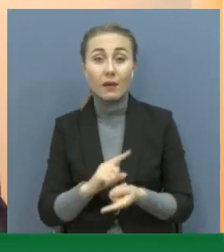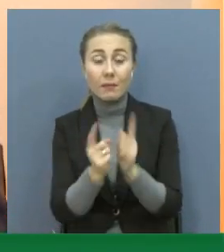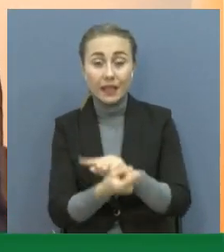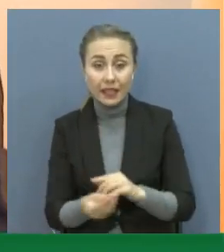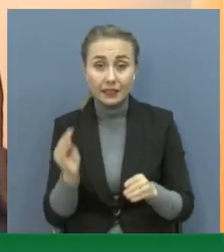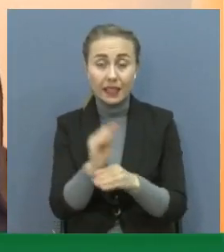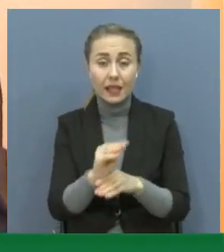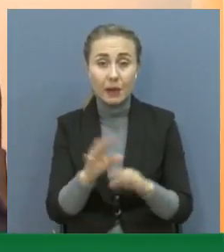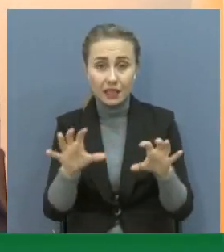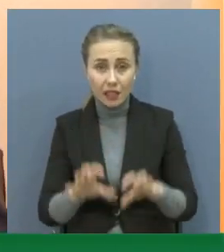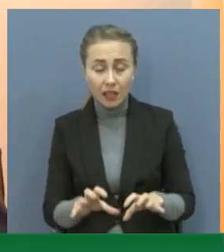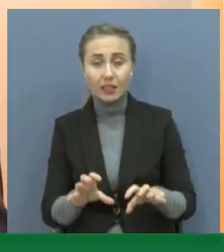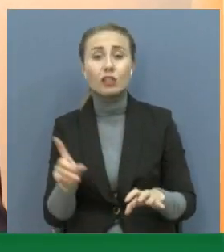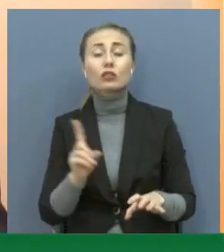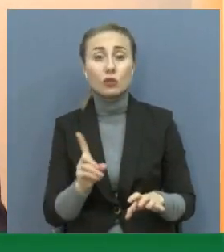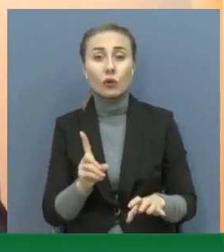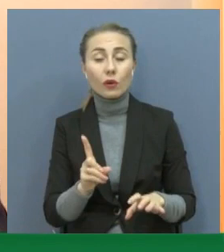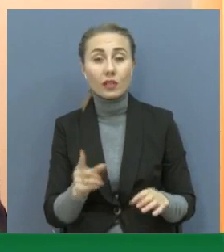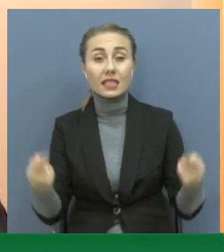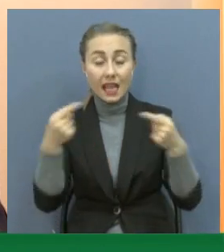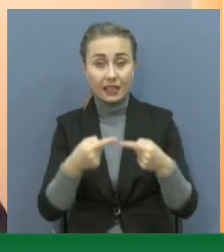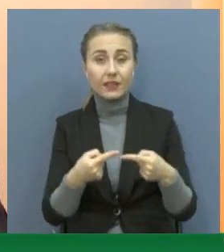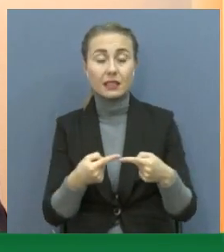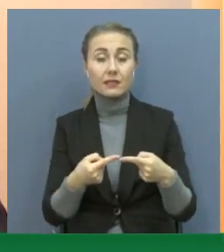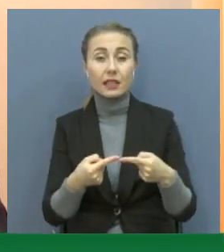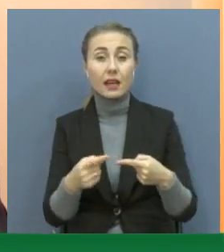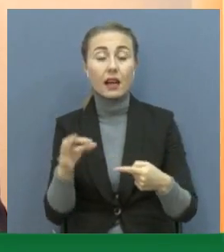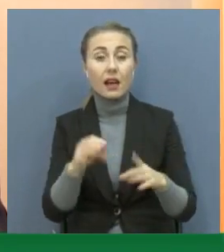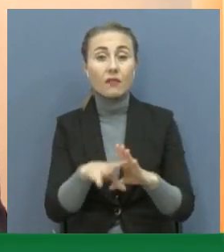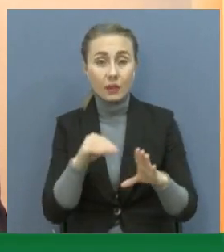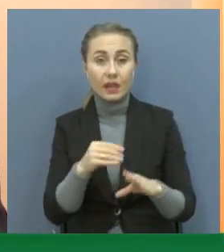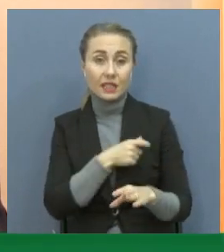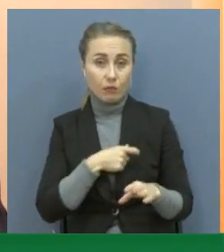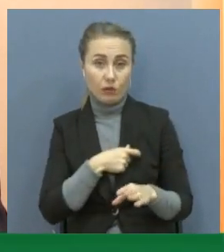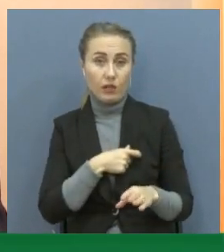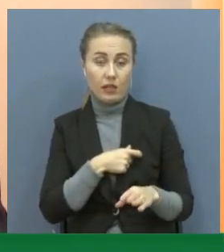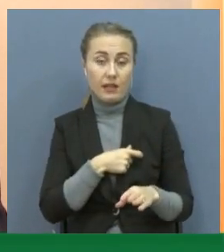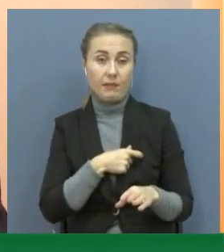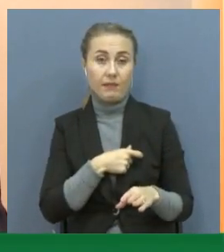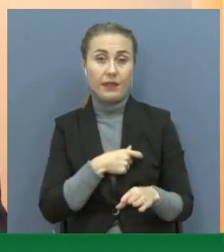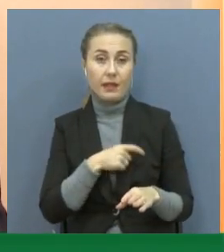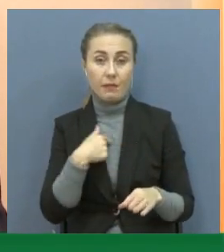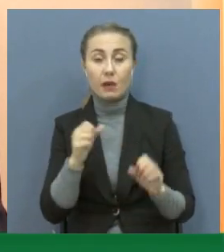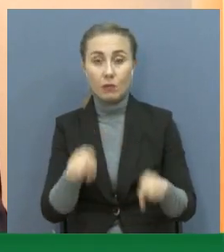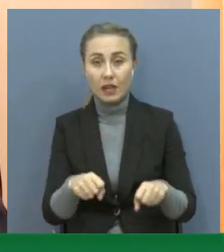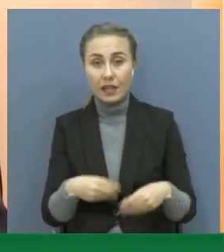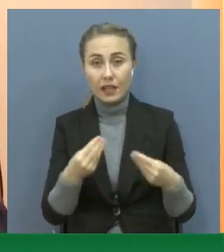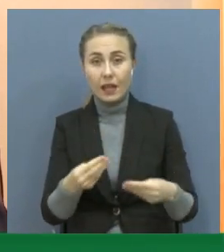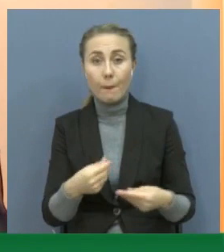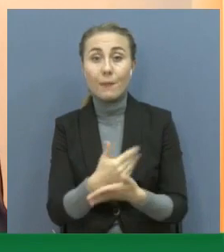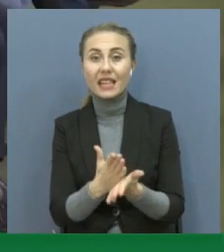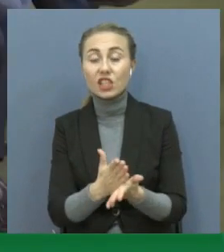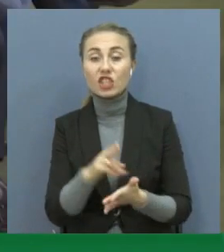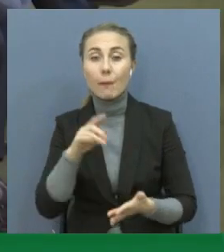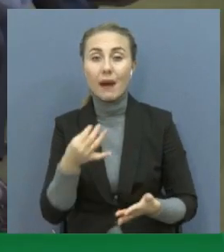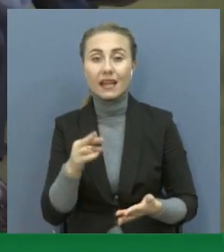новое совершенно, что, соответственно, выборы депутатов и право выдвигать принадлежит политическим